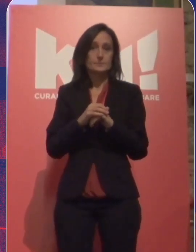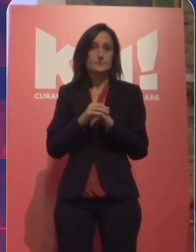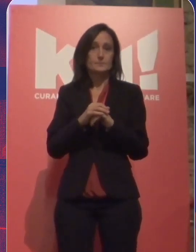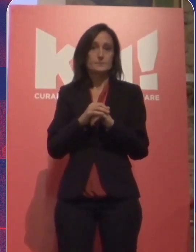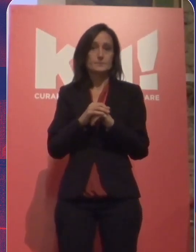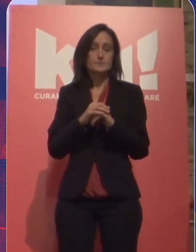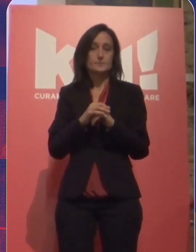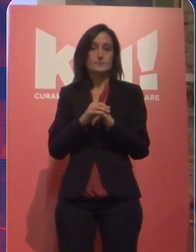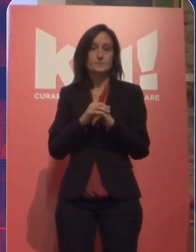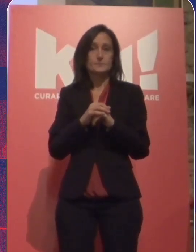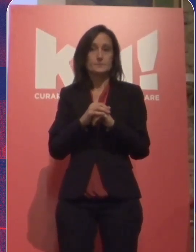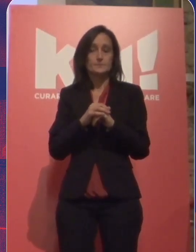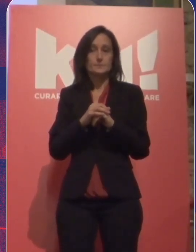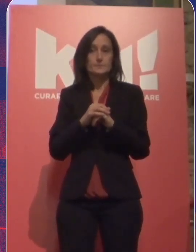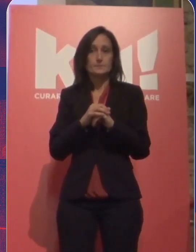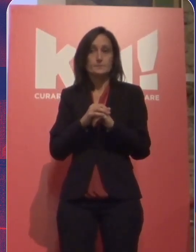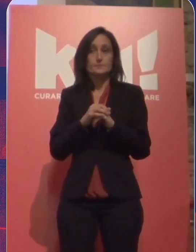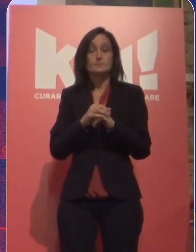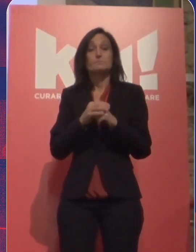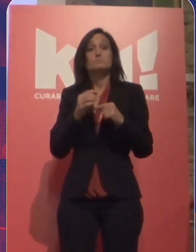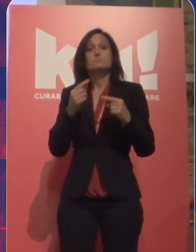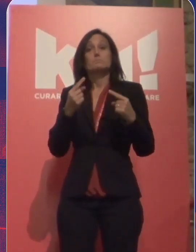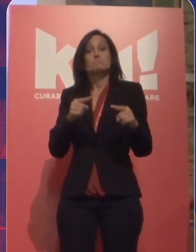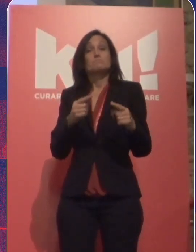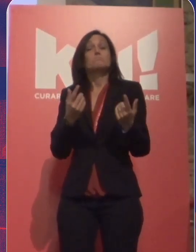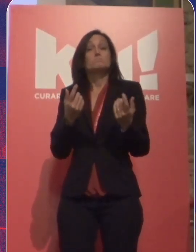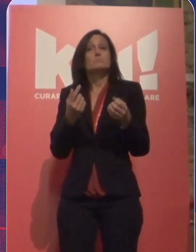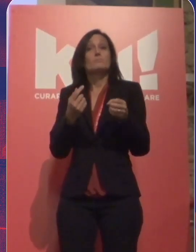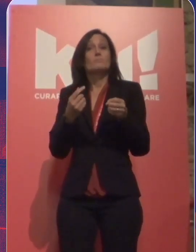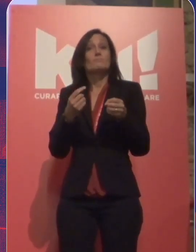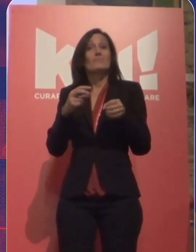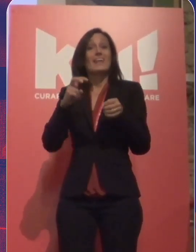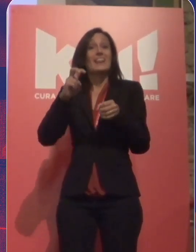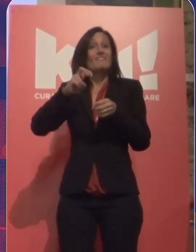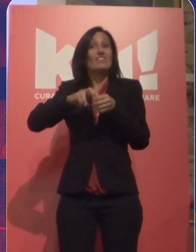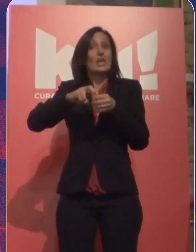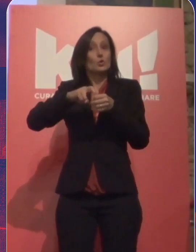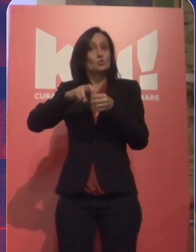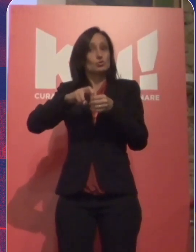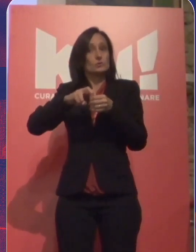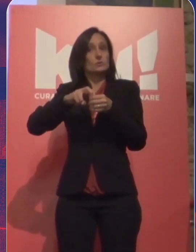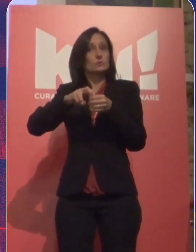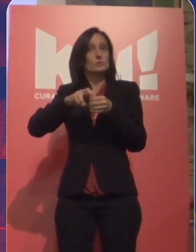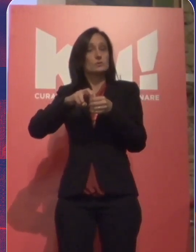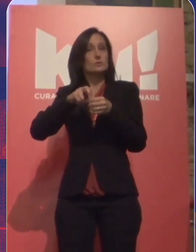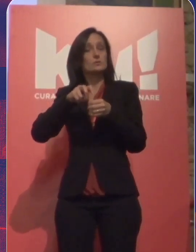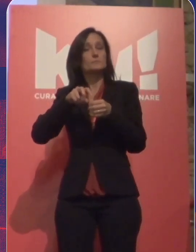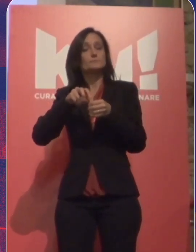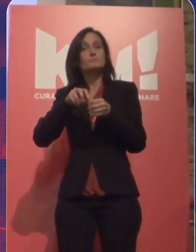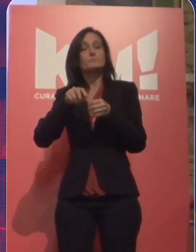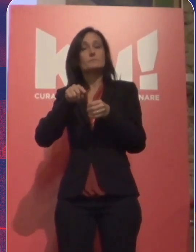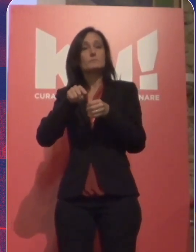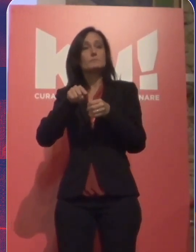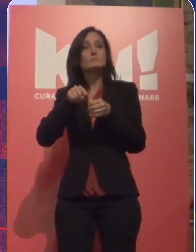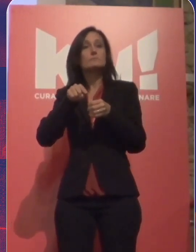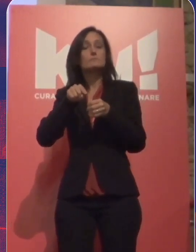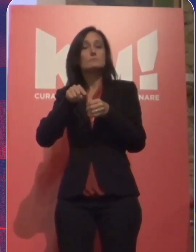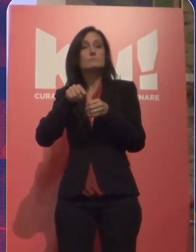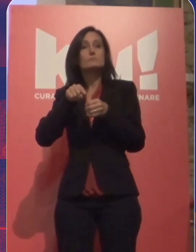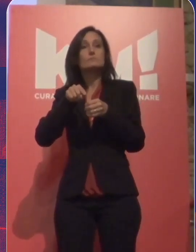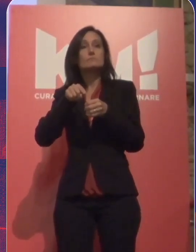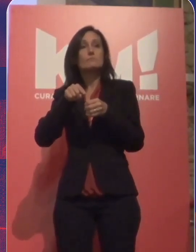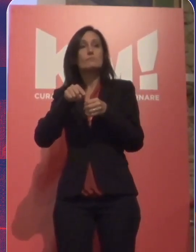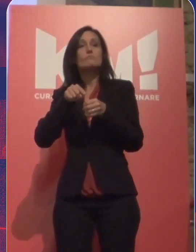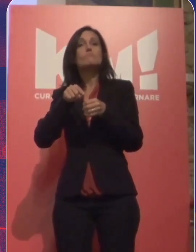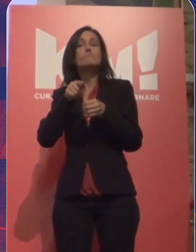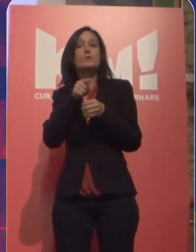da questo punto di vista il virus ha alimentato la paura nei confronti della